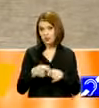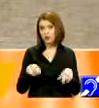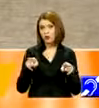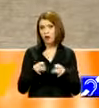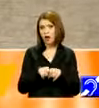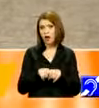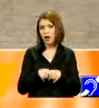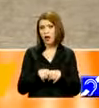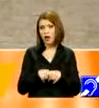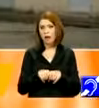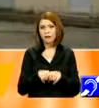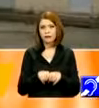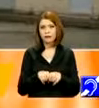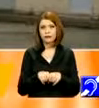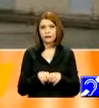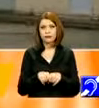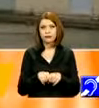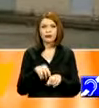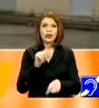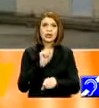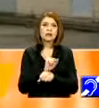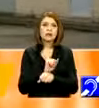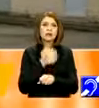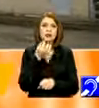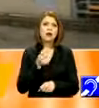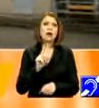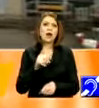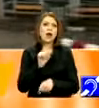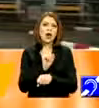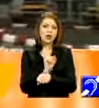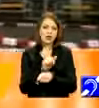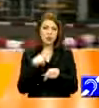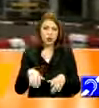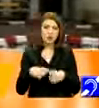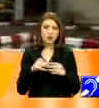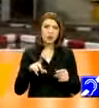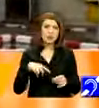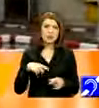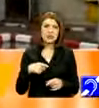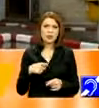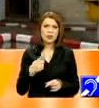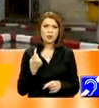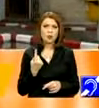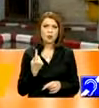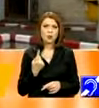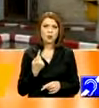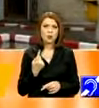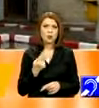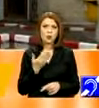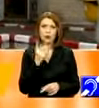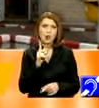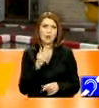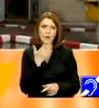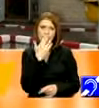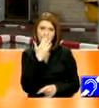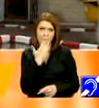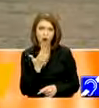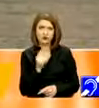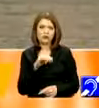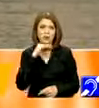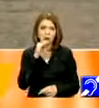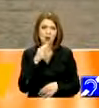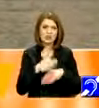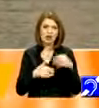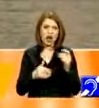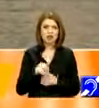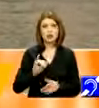exemplu, regimul de detenție din România, care ar putea fi invocat ca fiind neconform, de proastă calitate